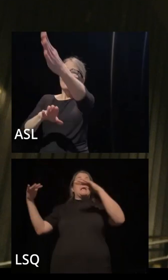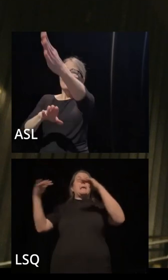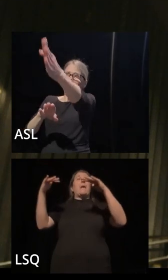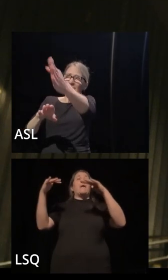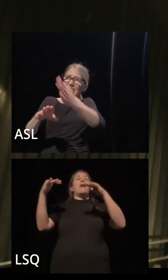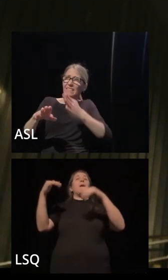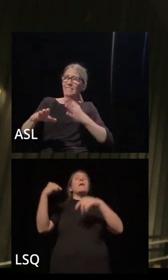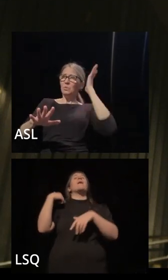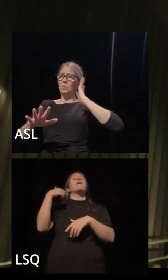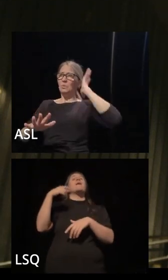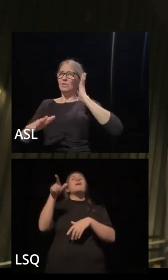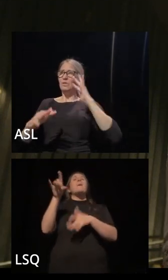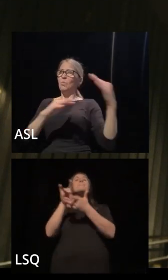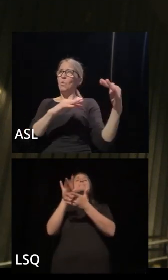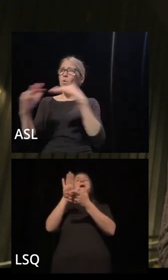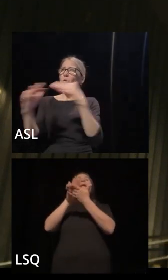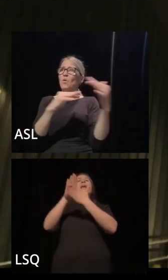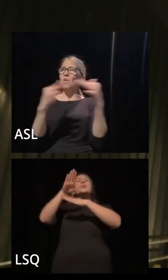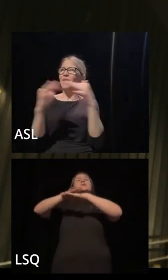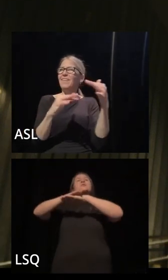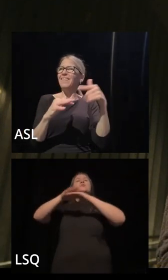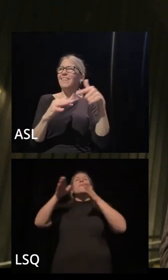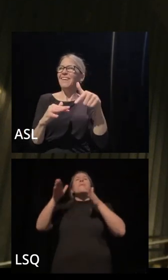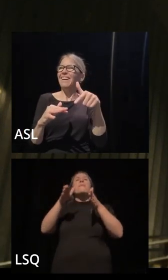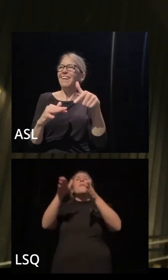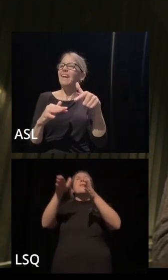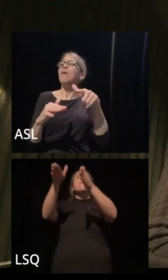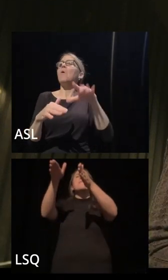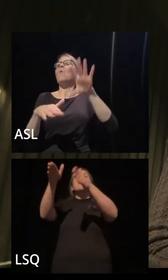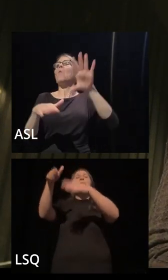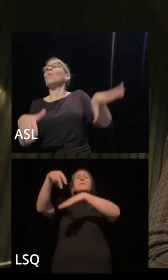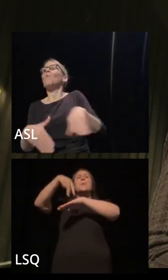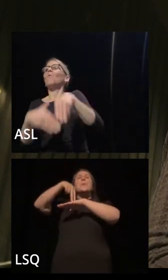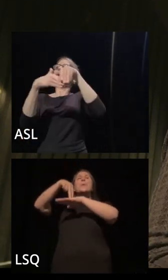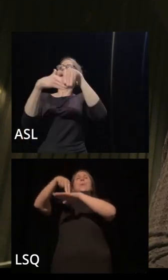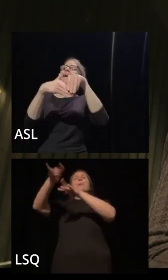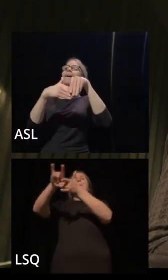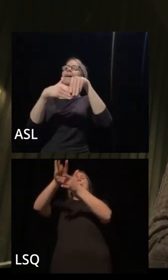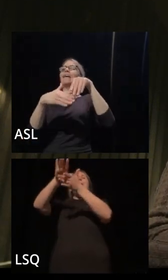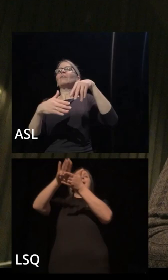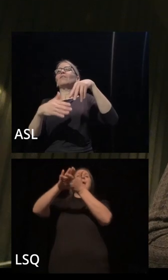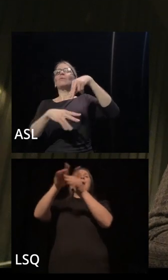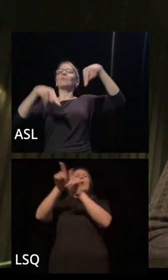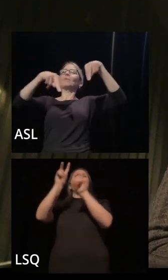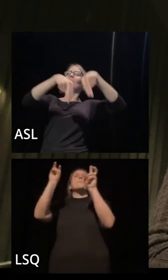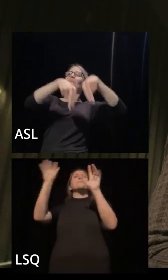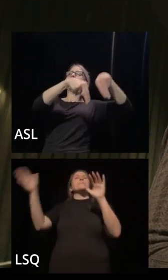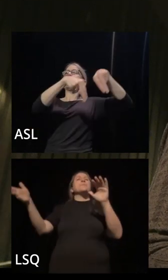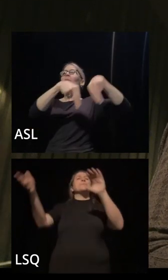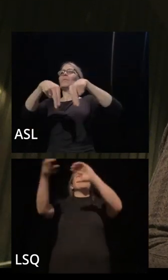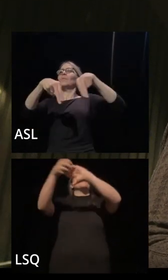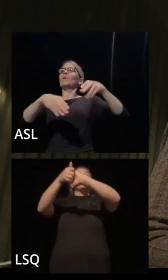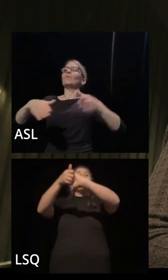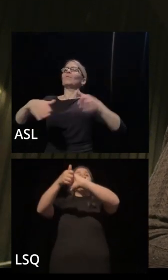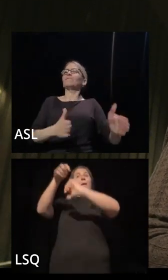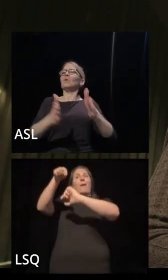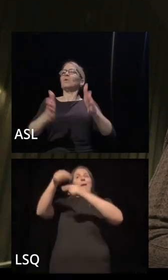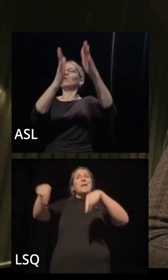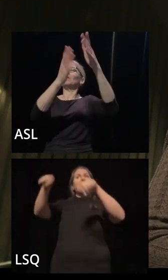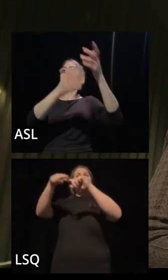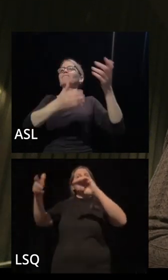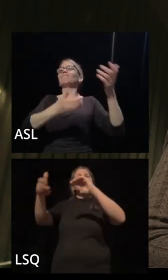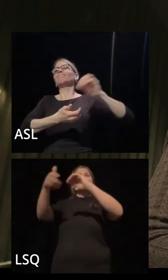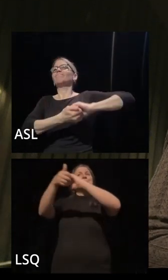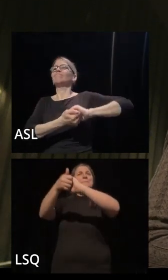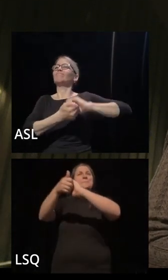du mariage sur le fleuve, donc le fleuve comme lieu de réconciliation, si on peut dire ça. Je